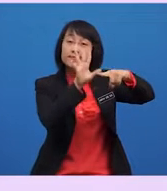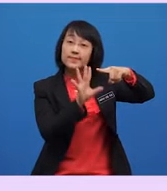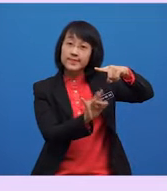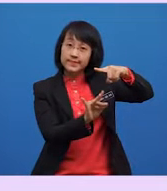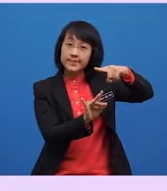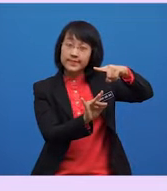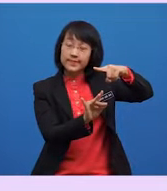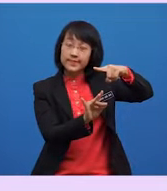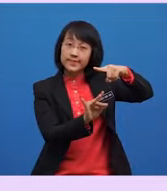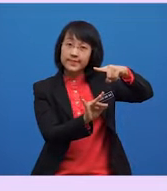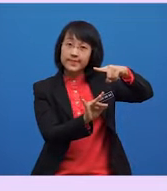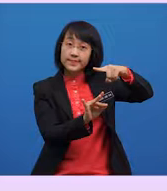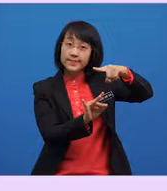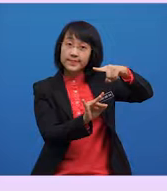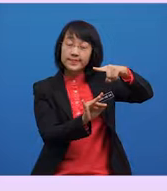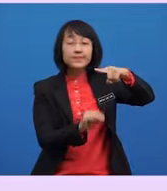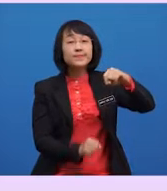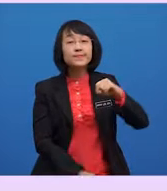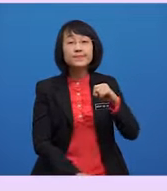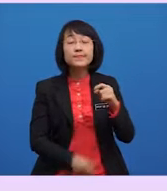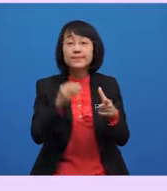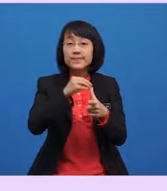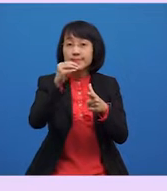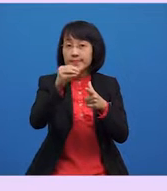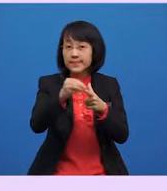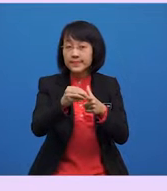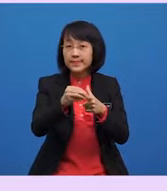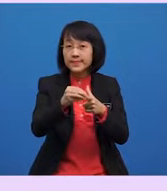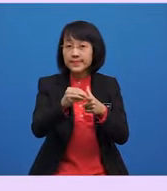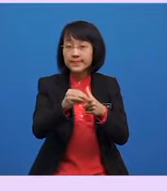24/8 atau